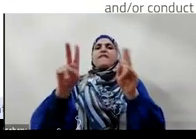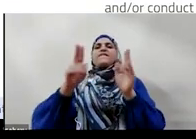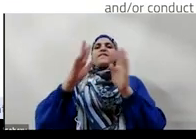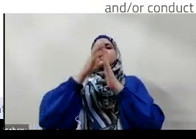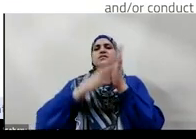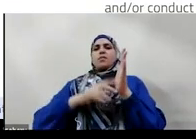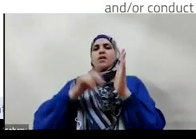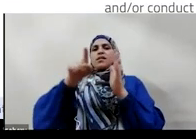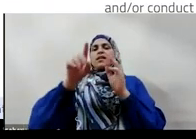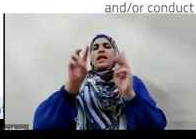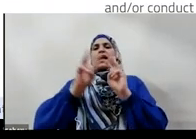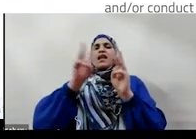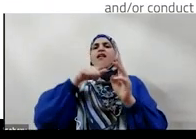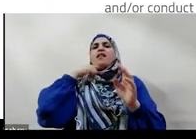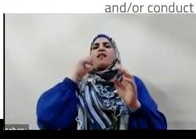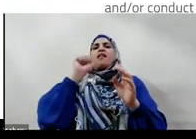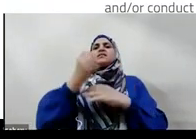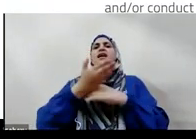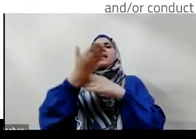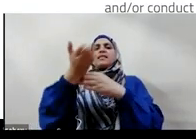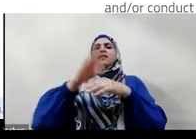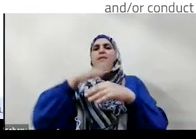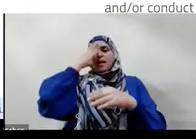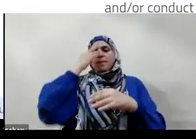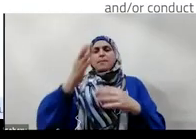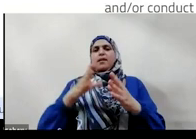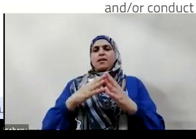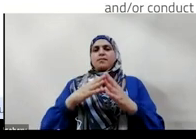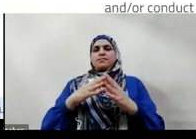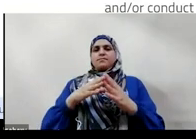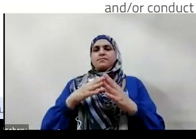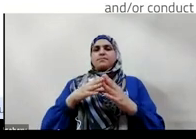اللينك الخاص بالتقديم على المنحة،